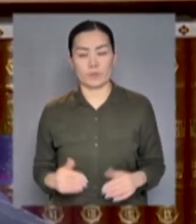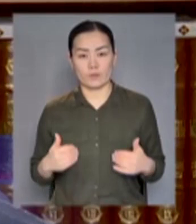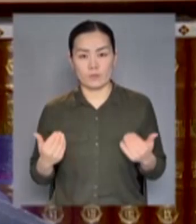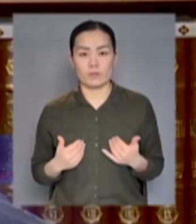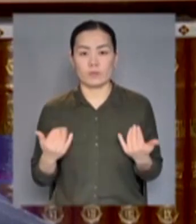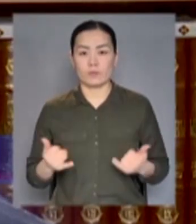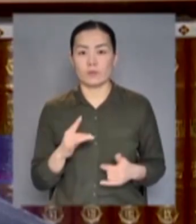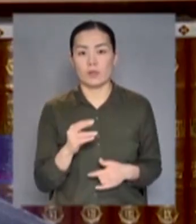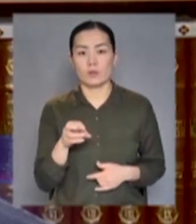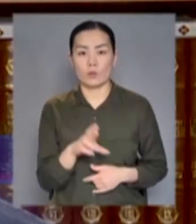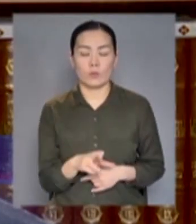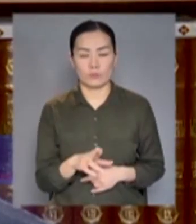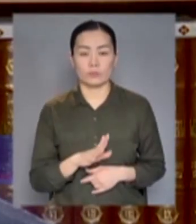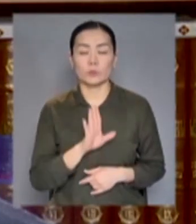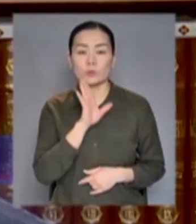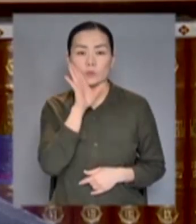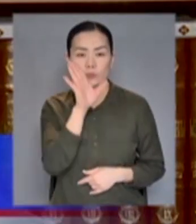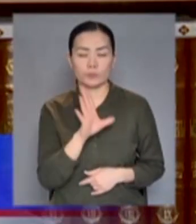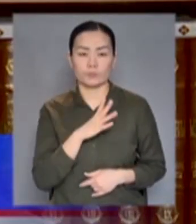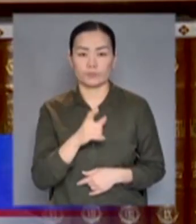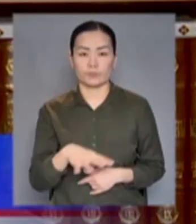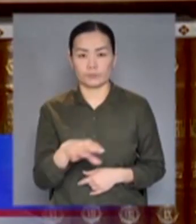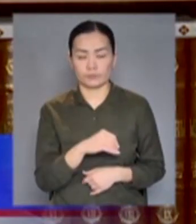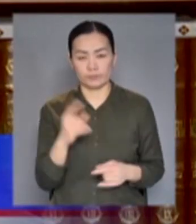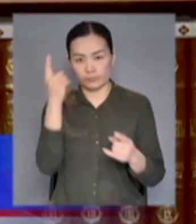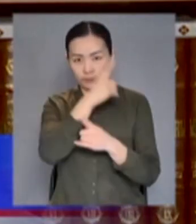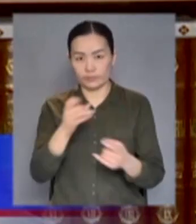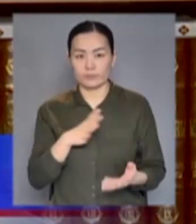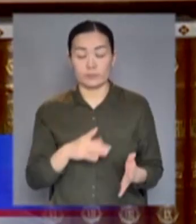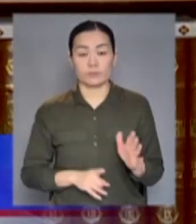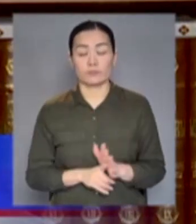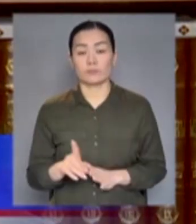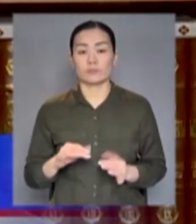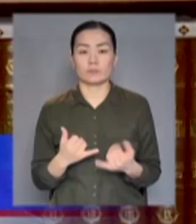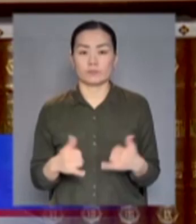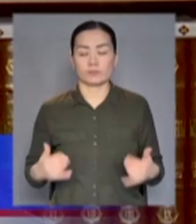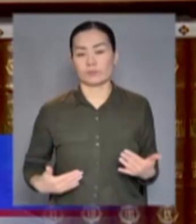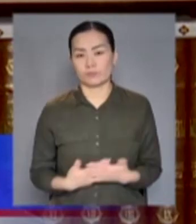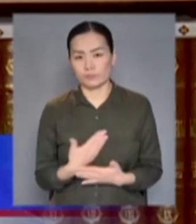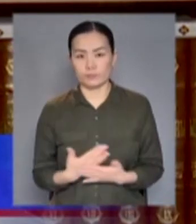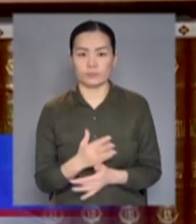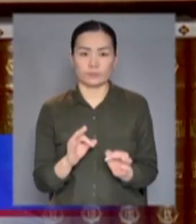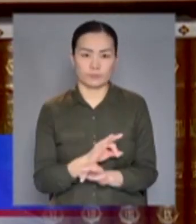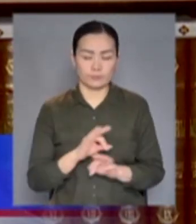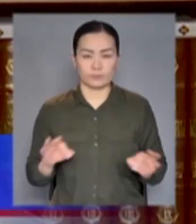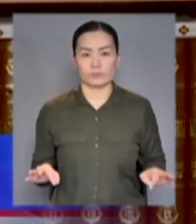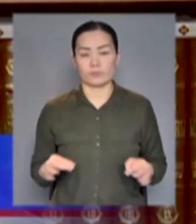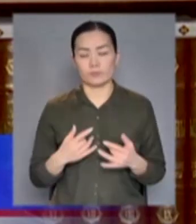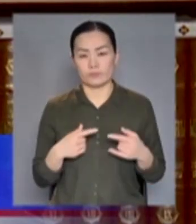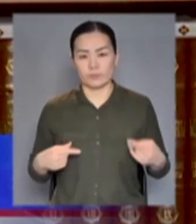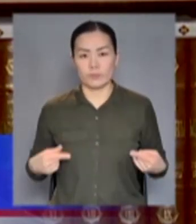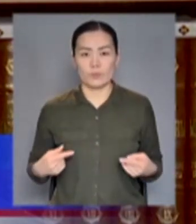әуе толқынында Атырау радиосы деп. Мені осыдан бастап керемет хабарлар, музыкалар неше